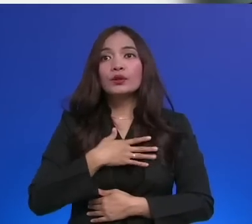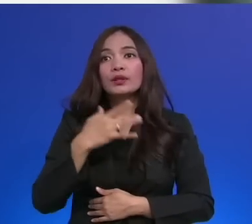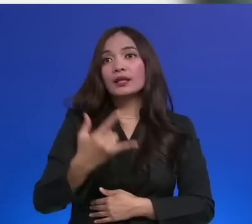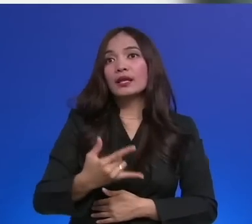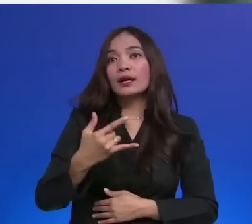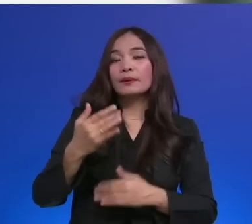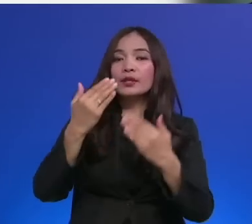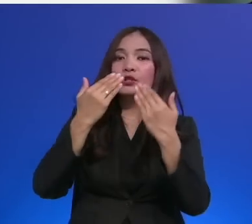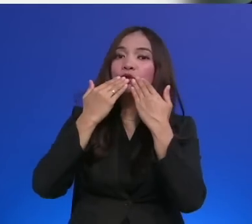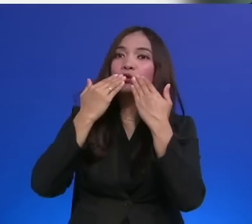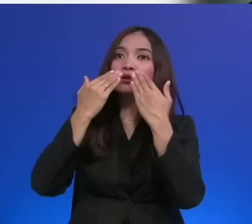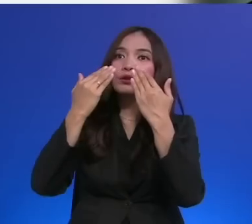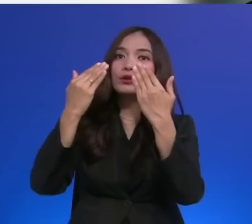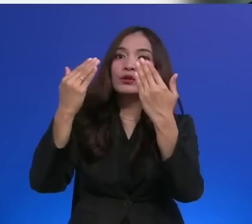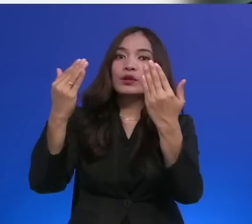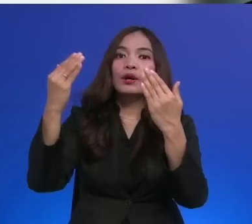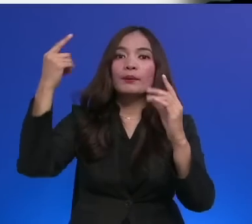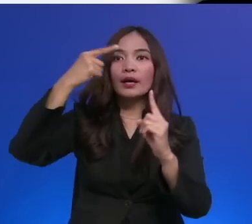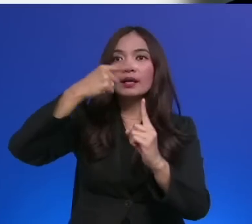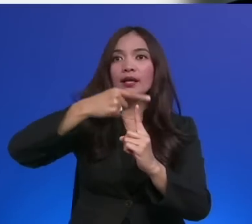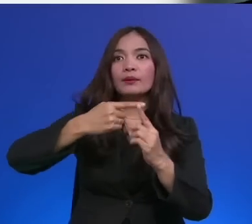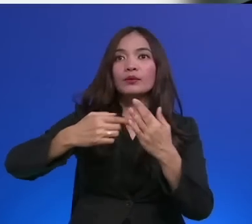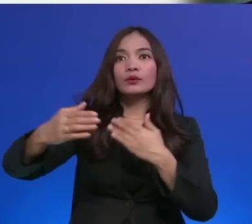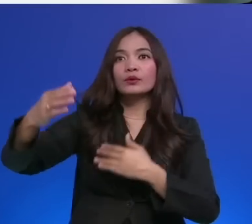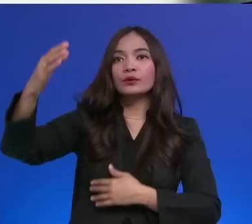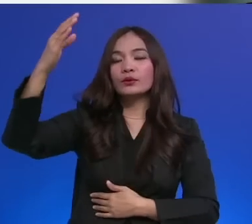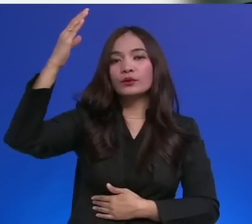tetap ku percaya padamu.